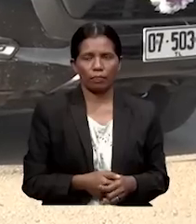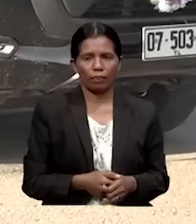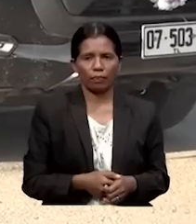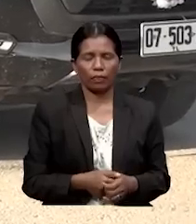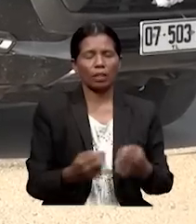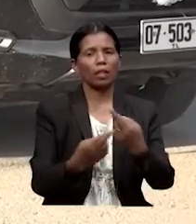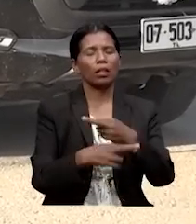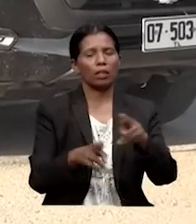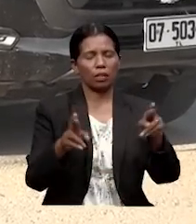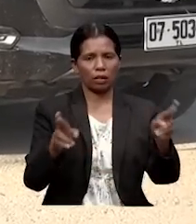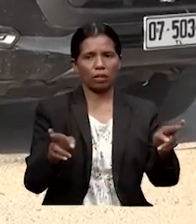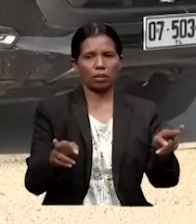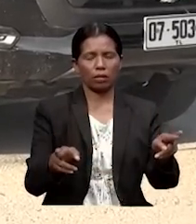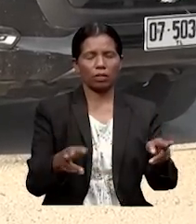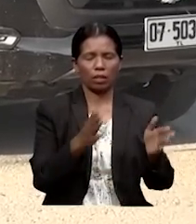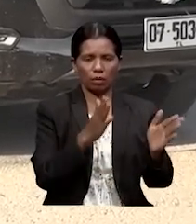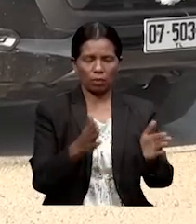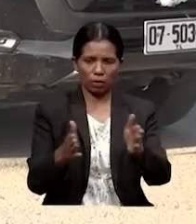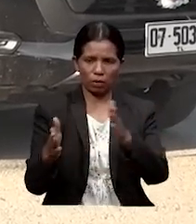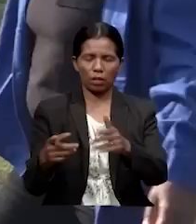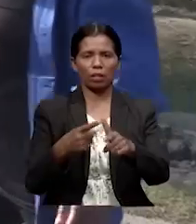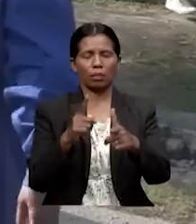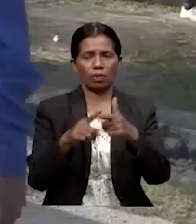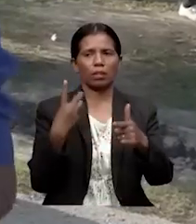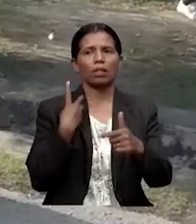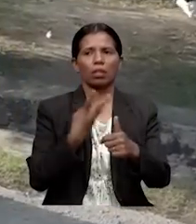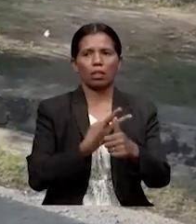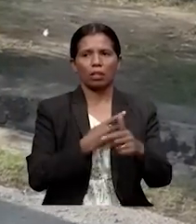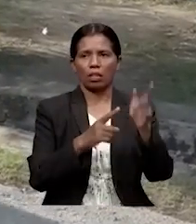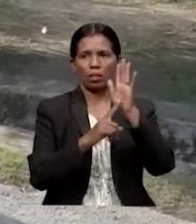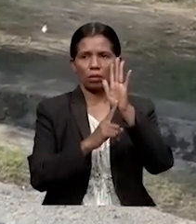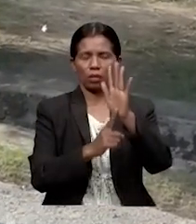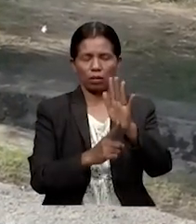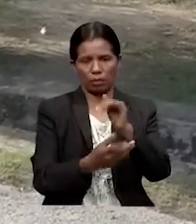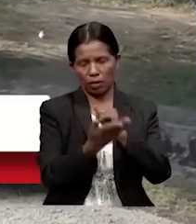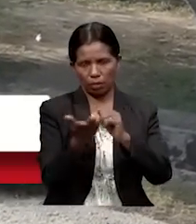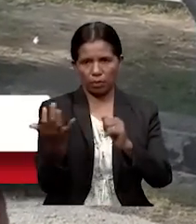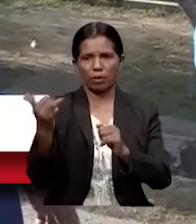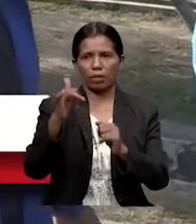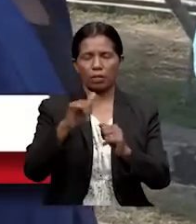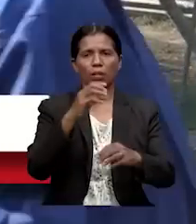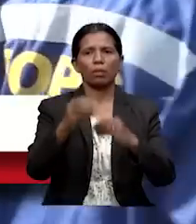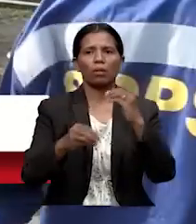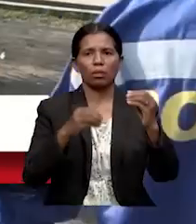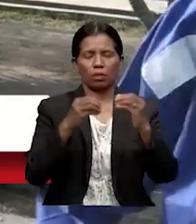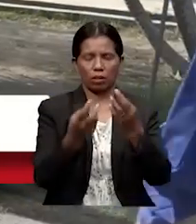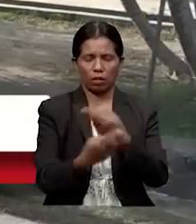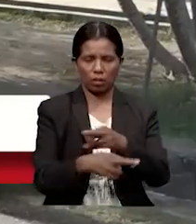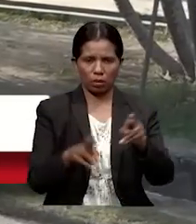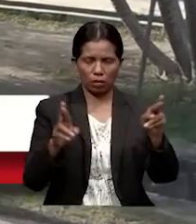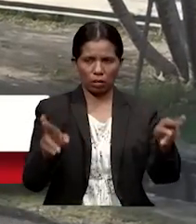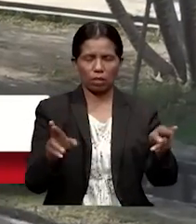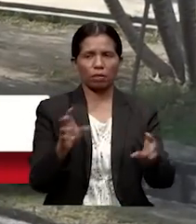Resultado autopsia sia proseso depois ma kita ita informa fale beta bot sira kona ba nini resultado de autopsia